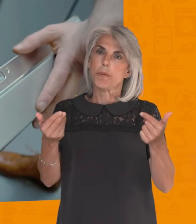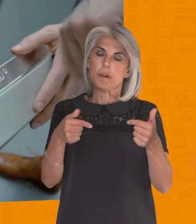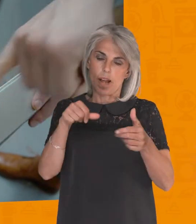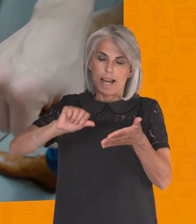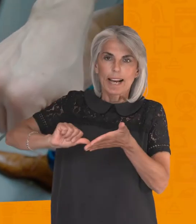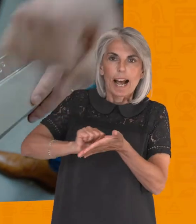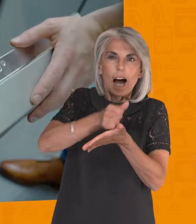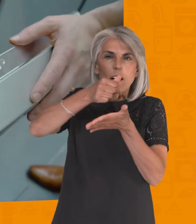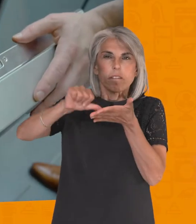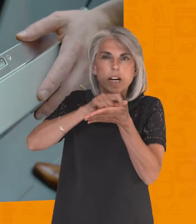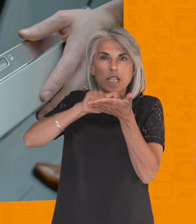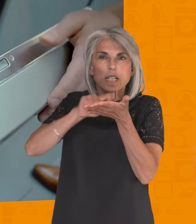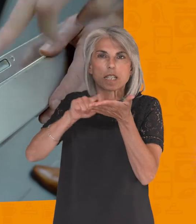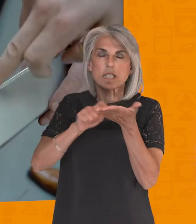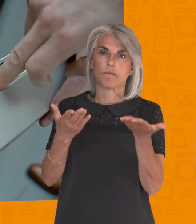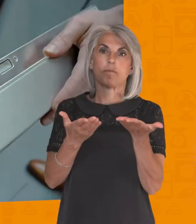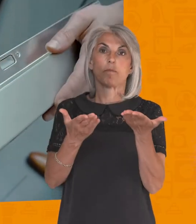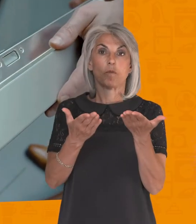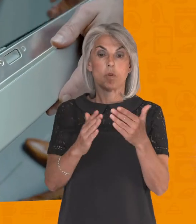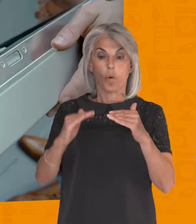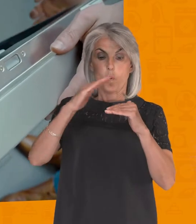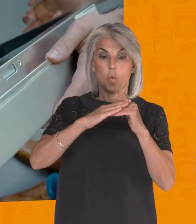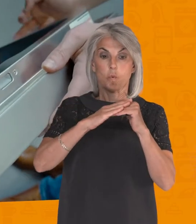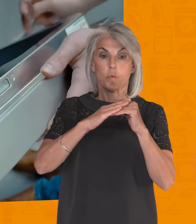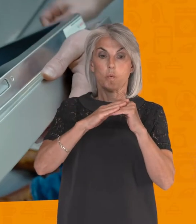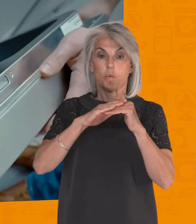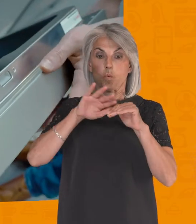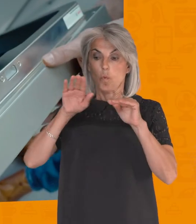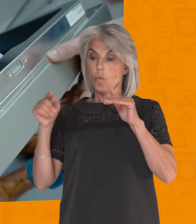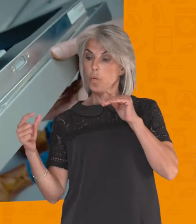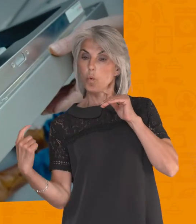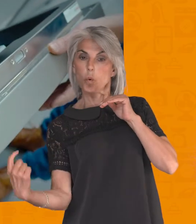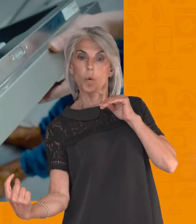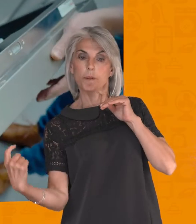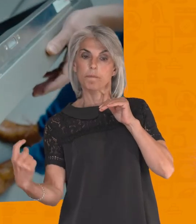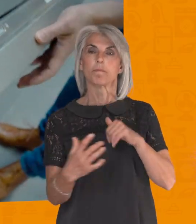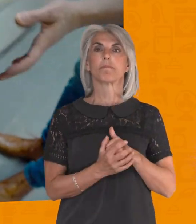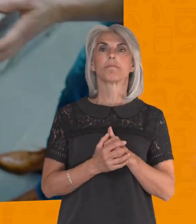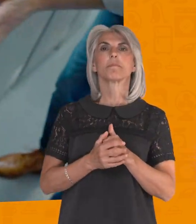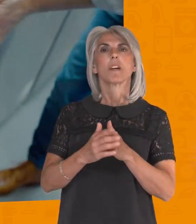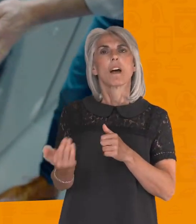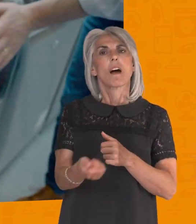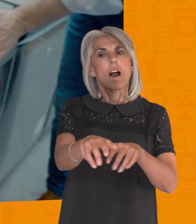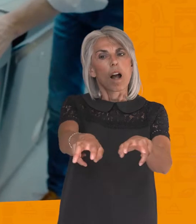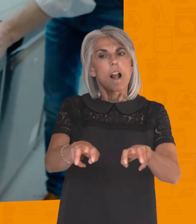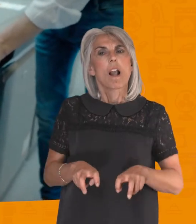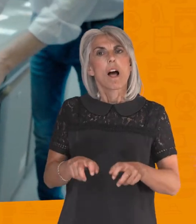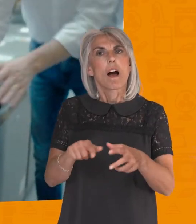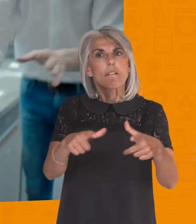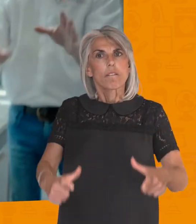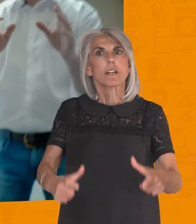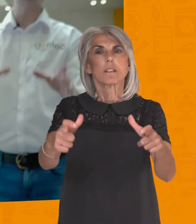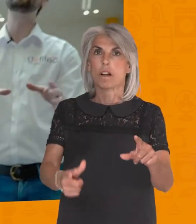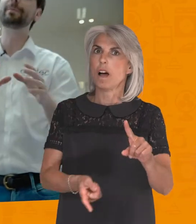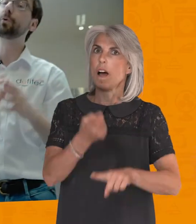sans l'aide d'eau qu'il est grave à l'intérieur donc soit au dessus soit sur le côté les lave vaisselle je précise c'est vraiment extrêmement